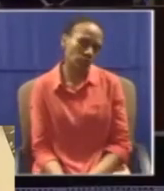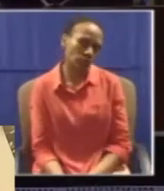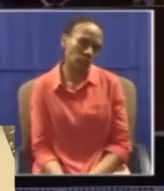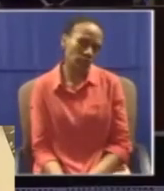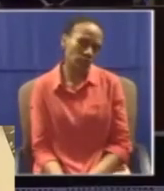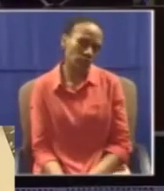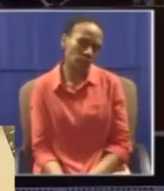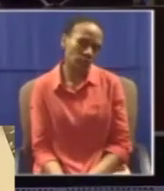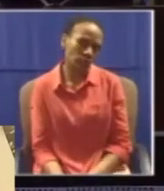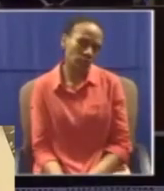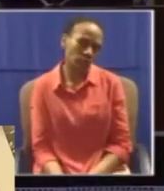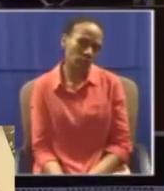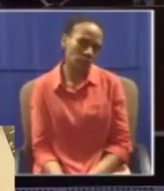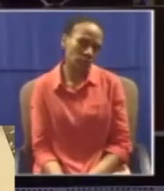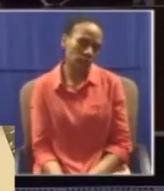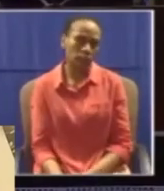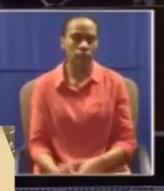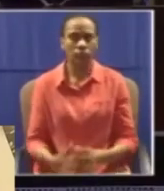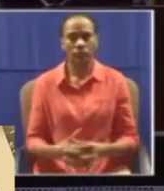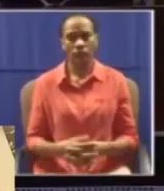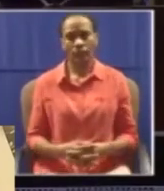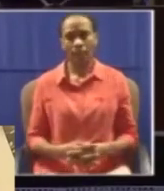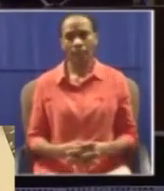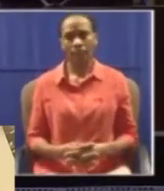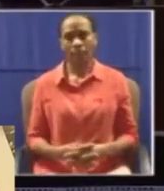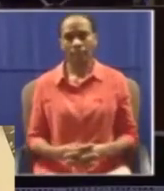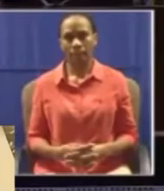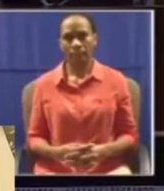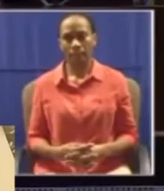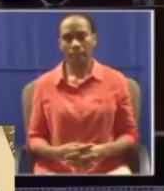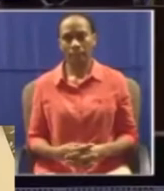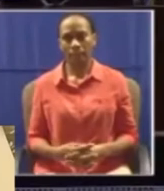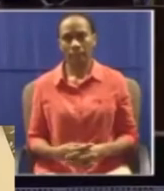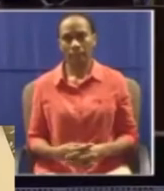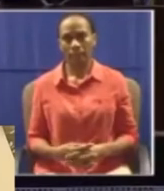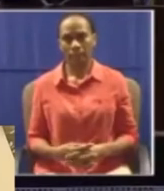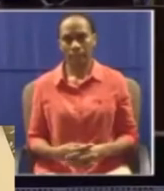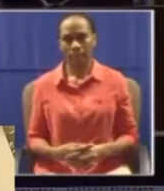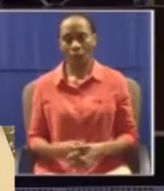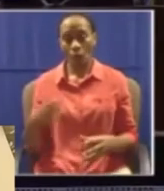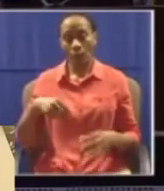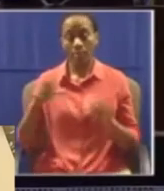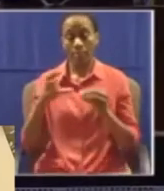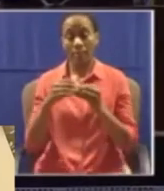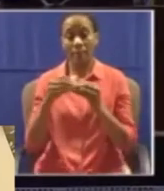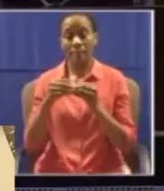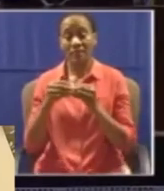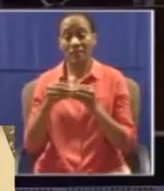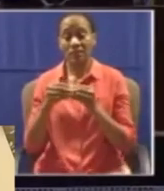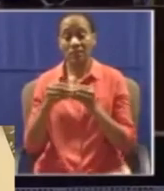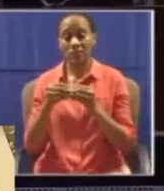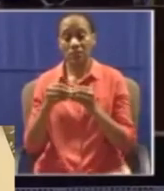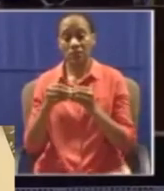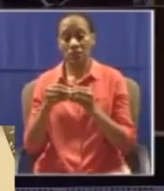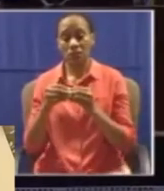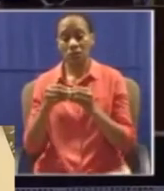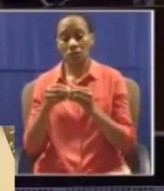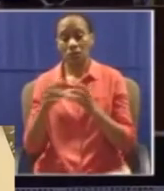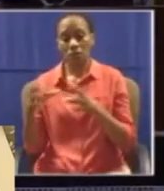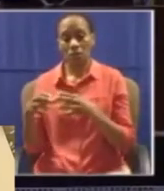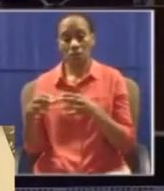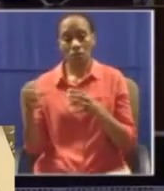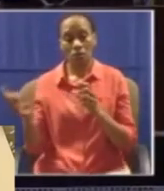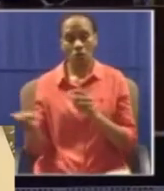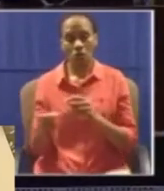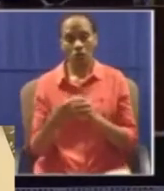of a candidate whose names appear on the short list consult over relevant select committee in the National Council of Provinces